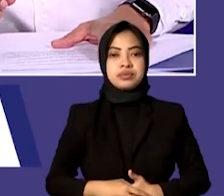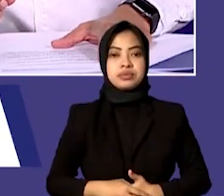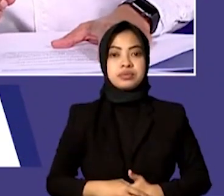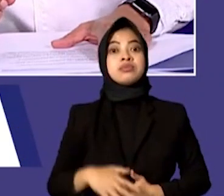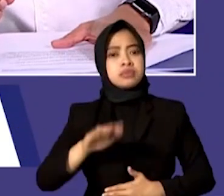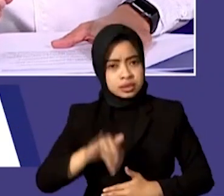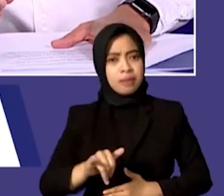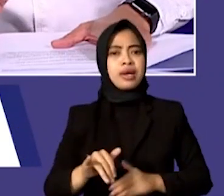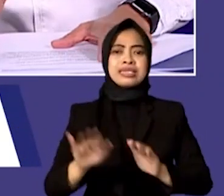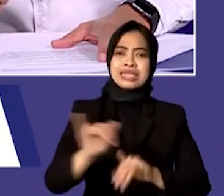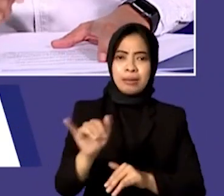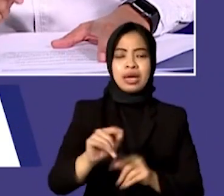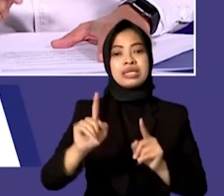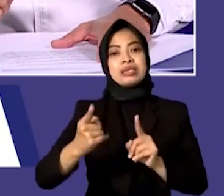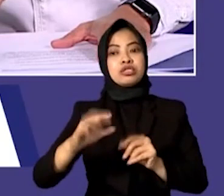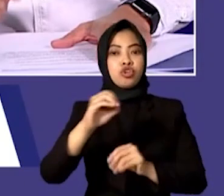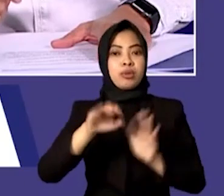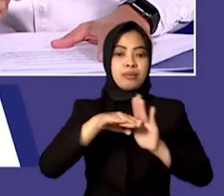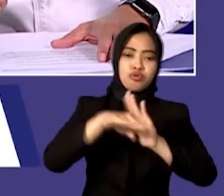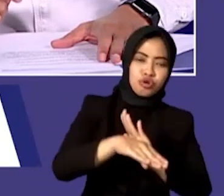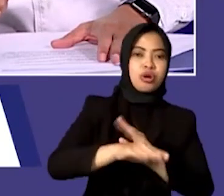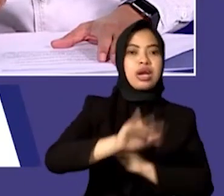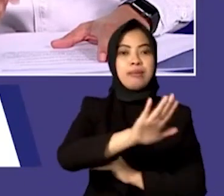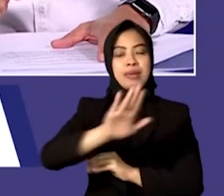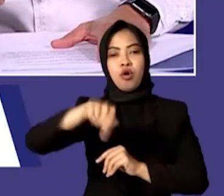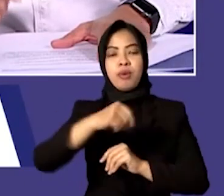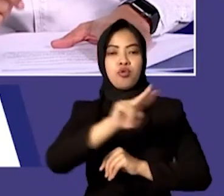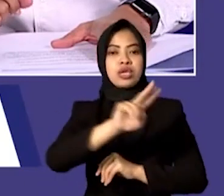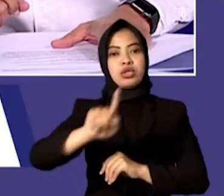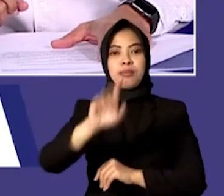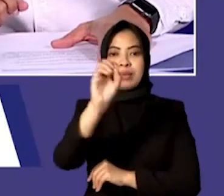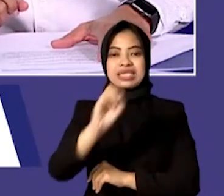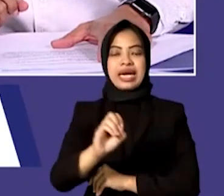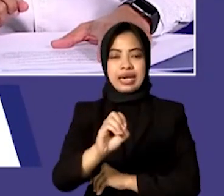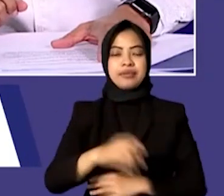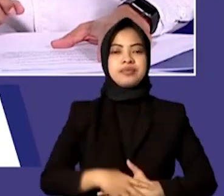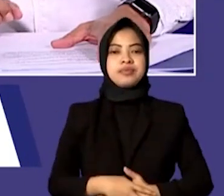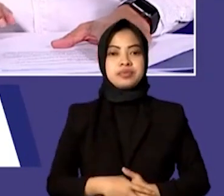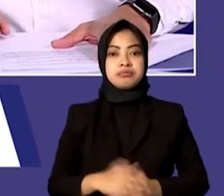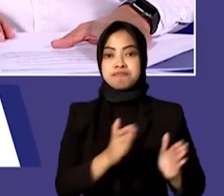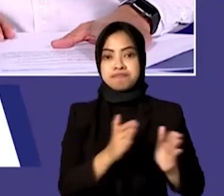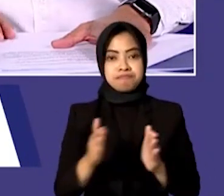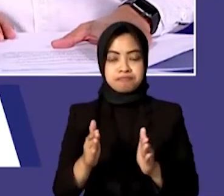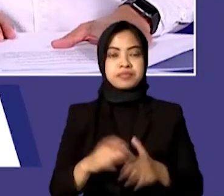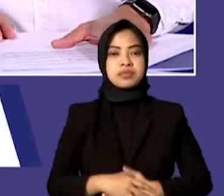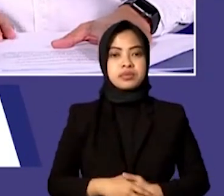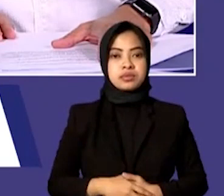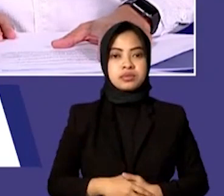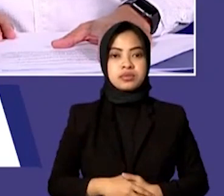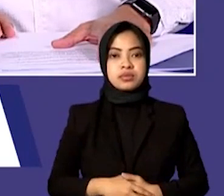Hai dan menurun kembali pada 11 okt menjadi 55 koma 21 persen sementara